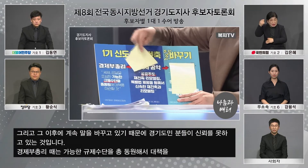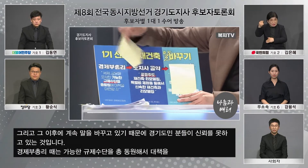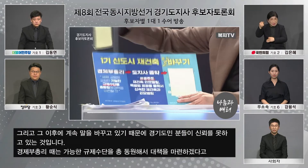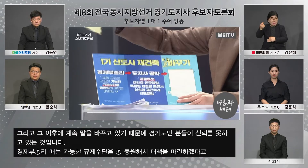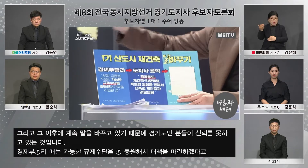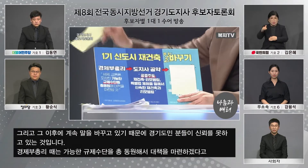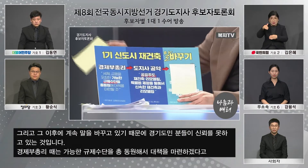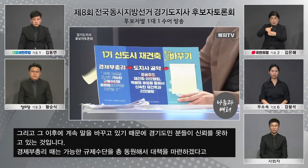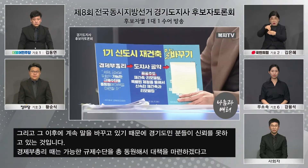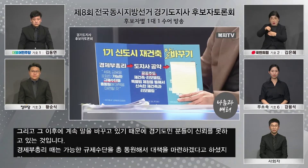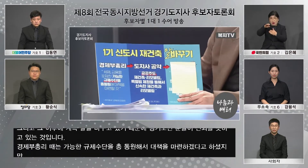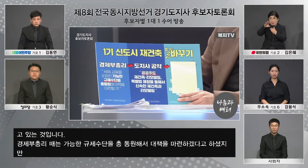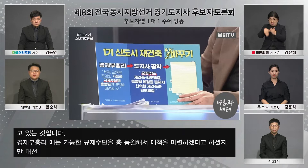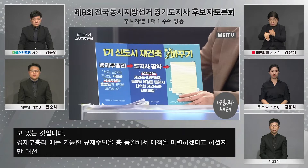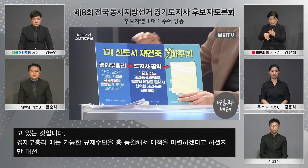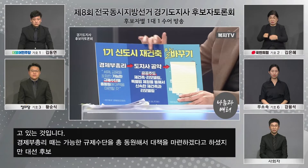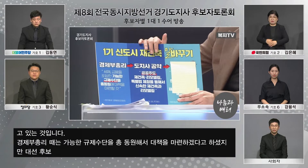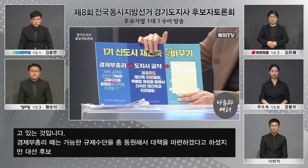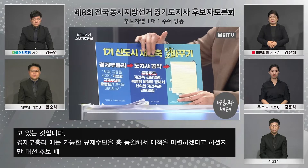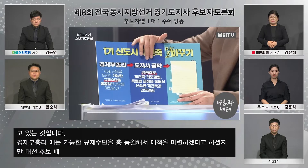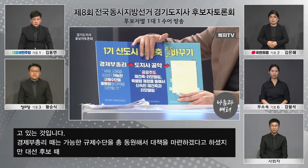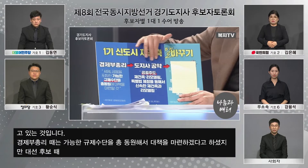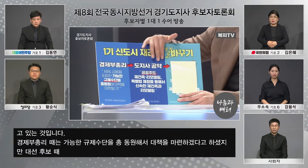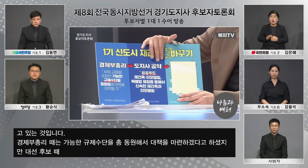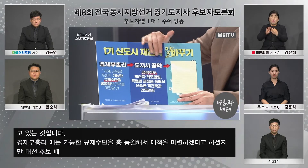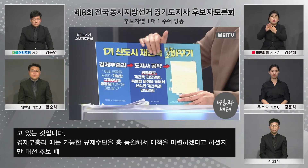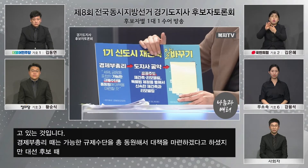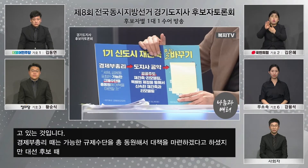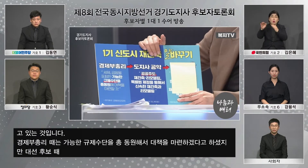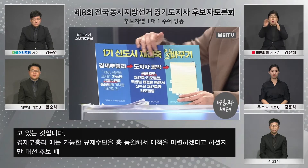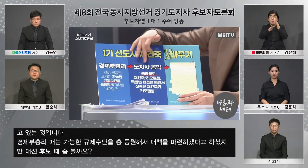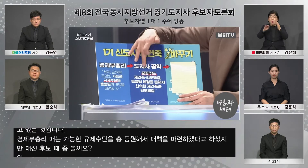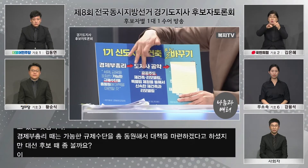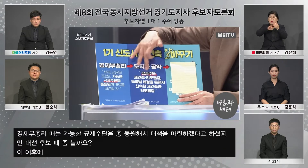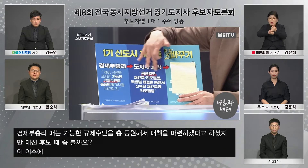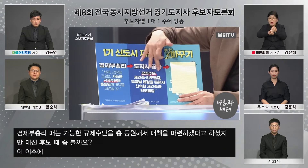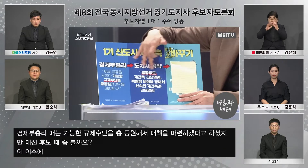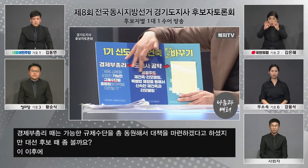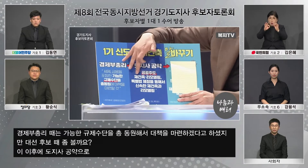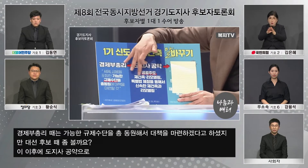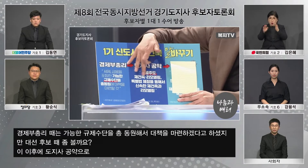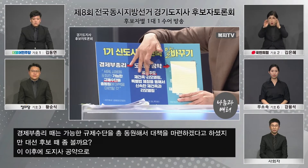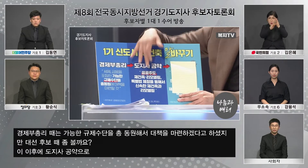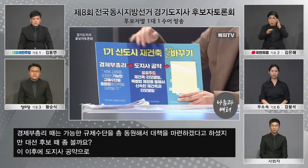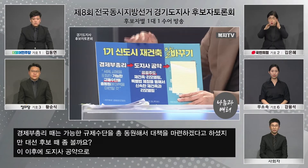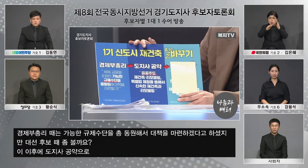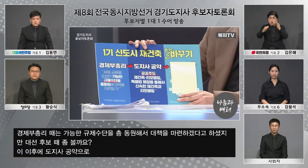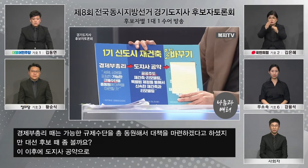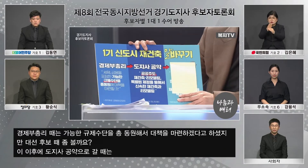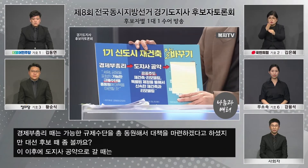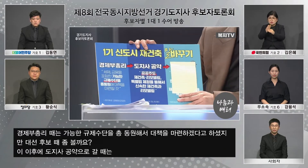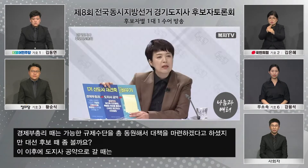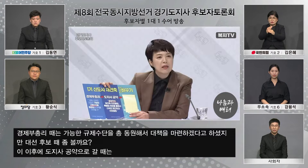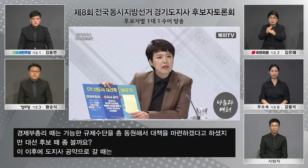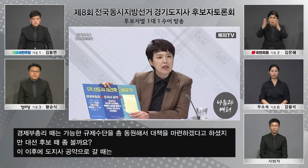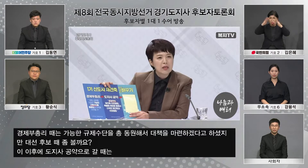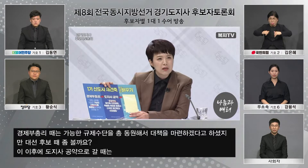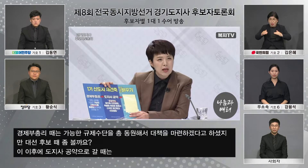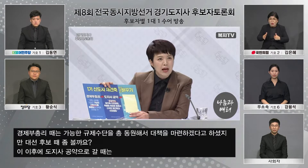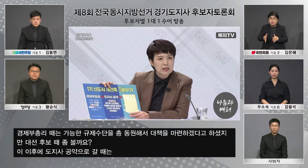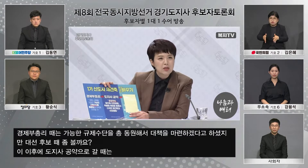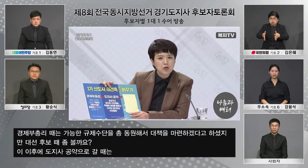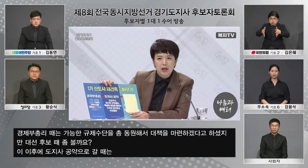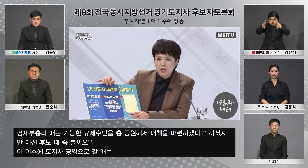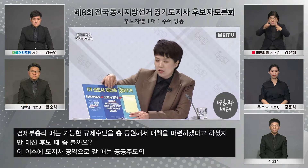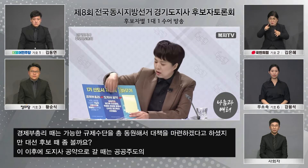볼까요? 그 이후에 도지사 공약으로 갈 때는 공공주도의 재건축을 하시겠다고 했습니다. 그래서